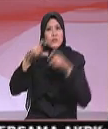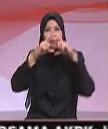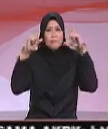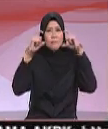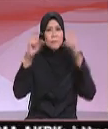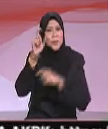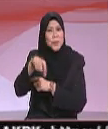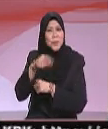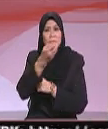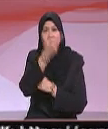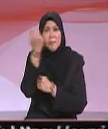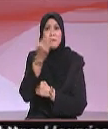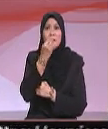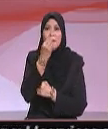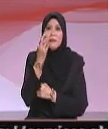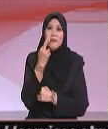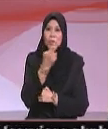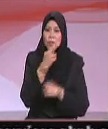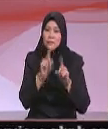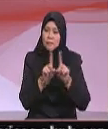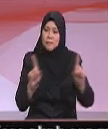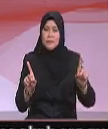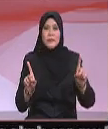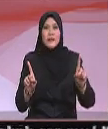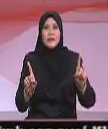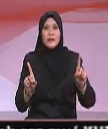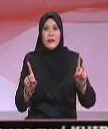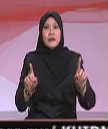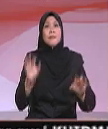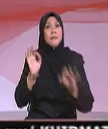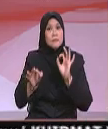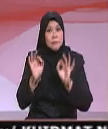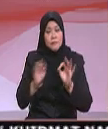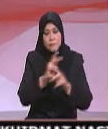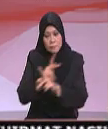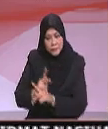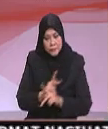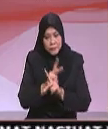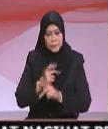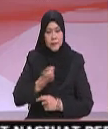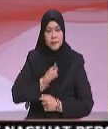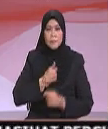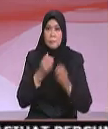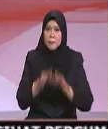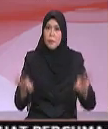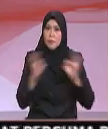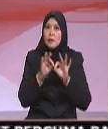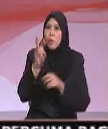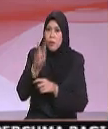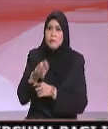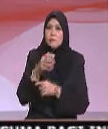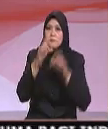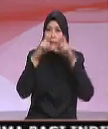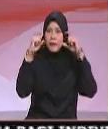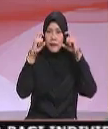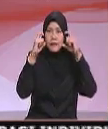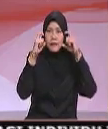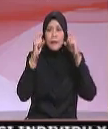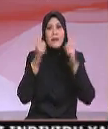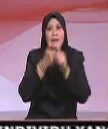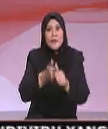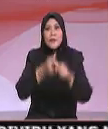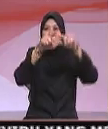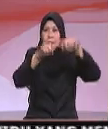walaupun Belitung muka tak kalau tidak wajib sekalipun untuk menjaga kepentingan diri kita perlu pakai tetapi dalam keadaan